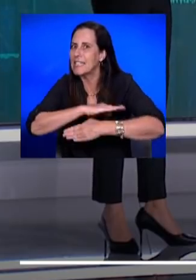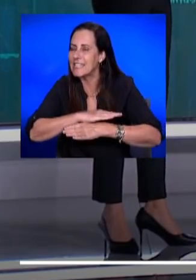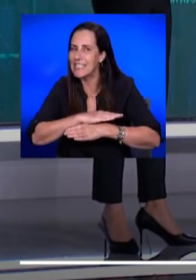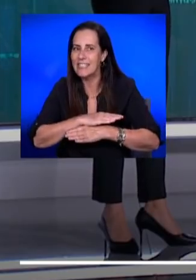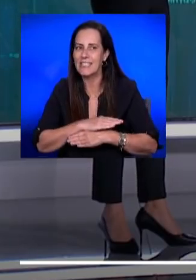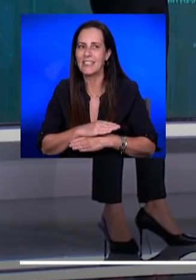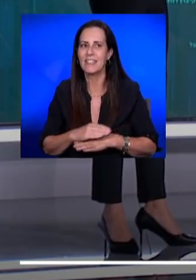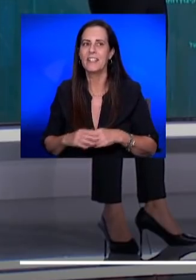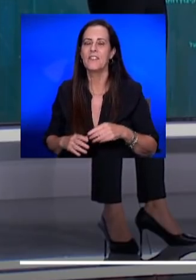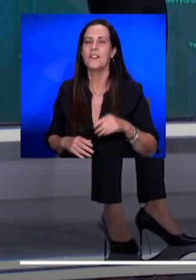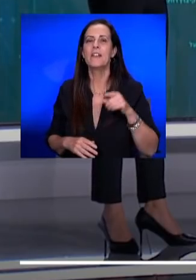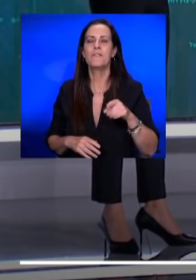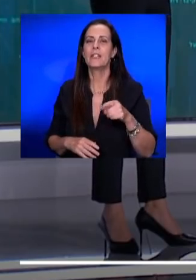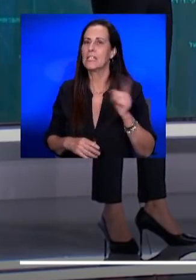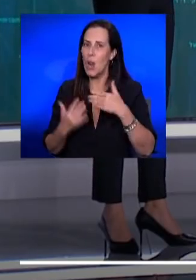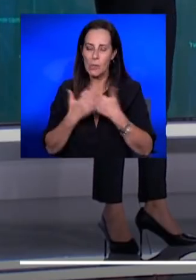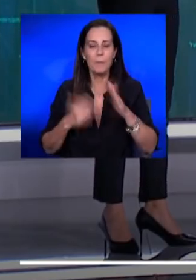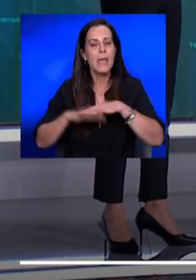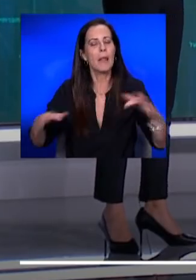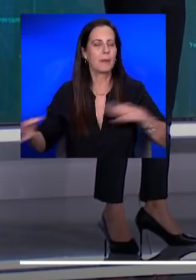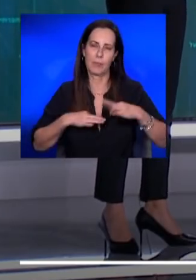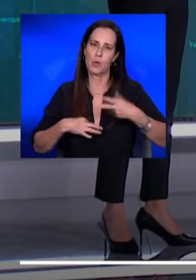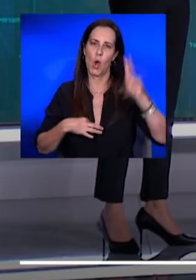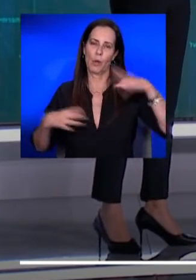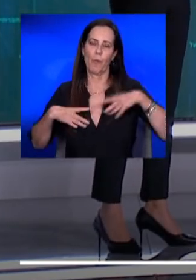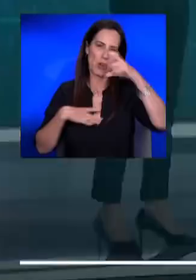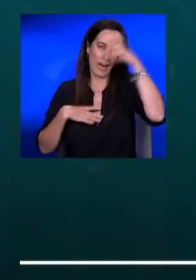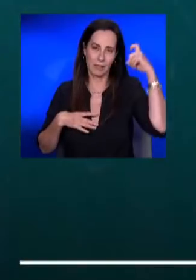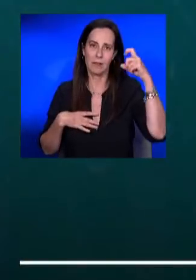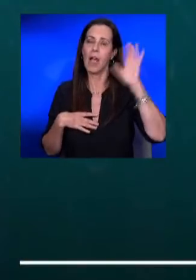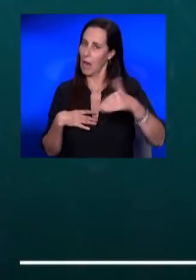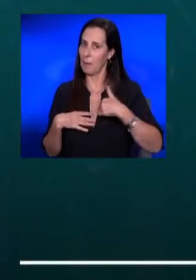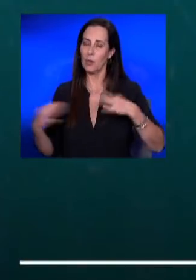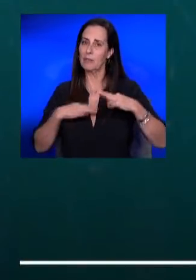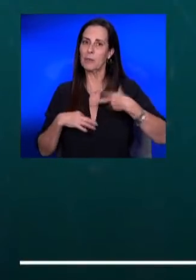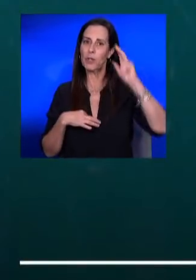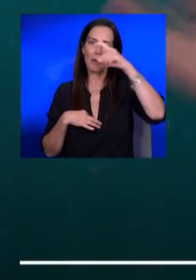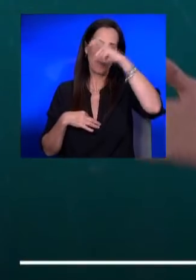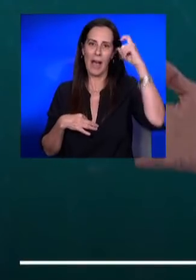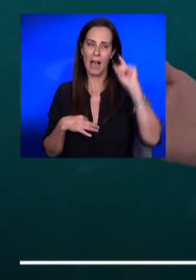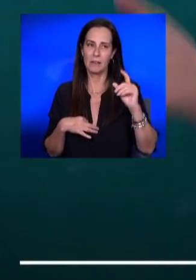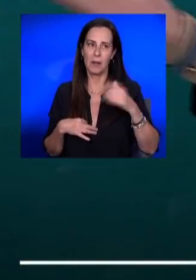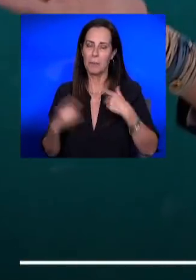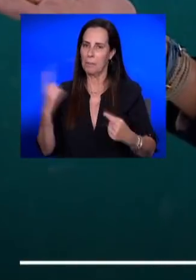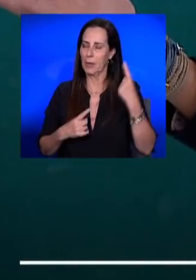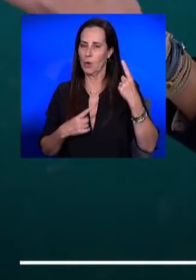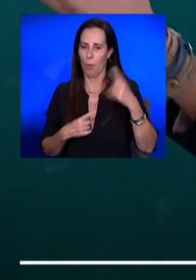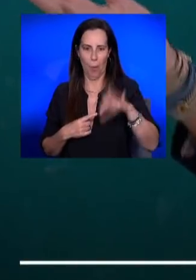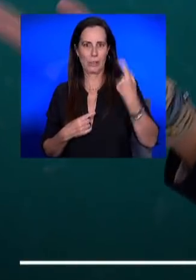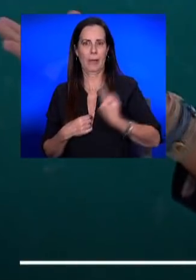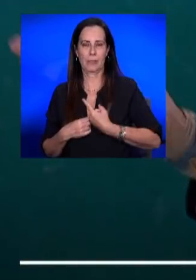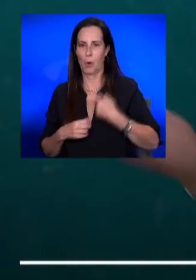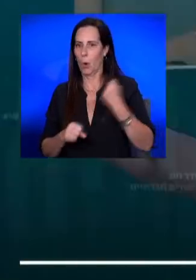אוקיי? וזה לא מקרי. ילדים נפצעים הרבה יותר בקיץ, אגב, גם אנחנו נפצעים יותר בחופשים. אנחנו פתאום מצאים את עצמנו